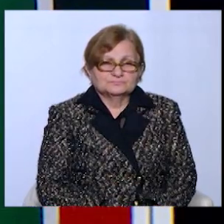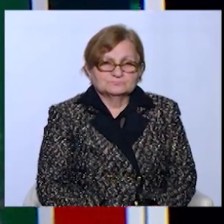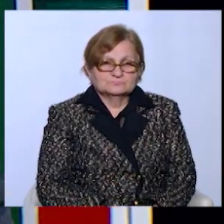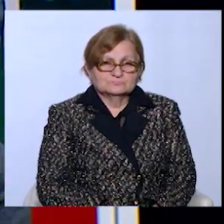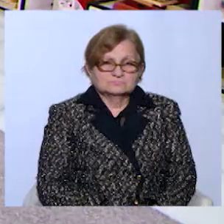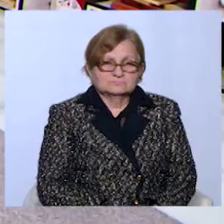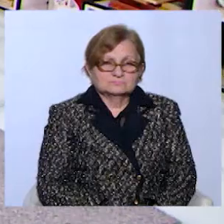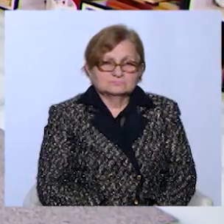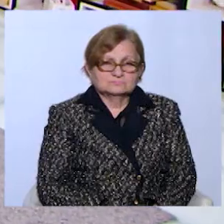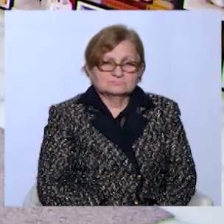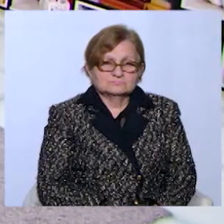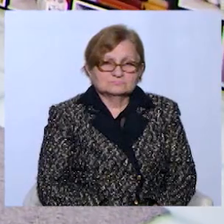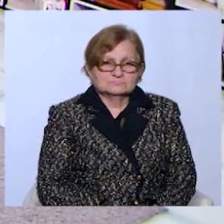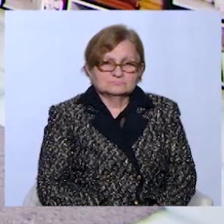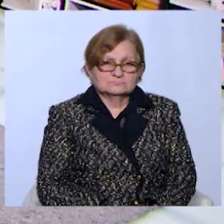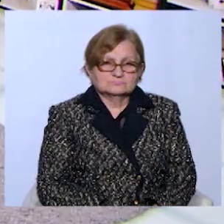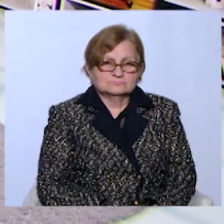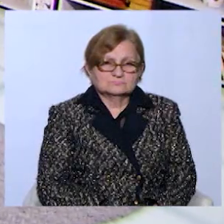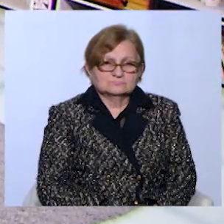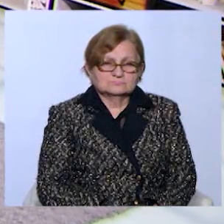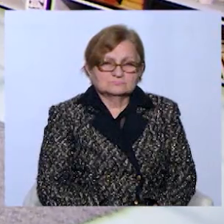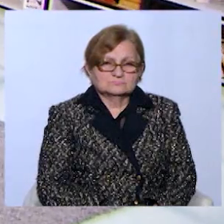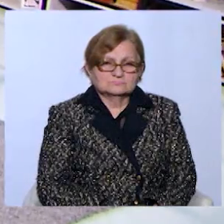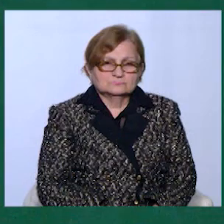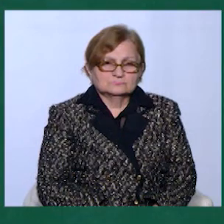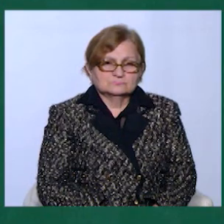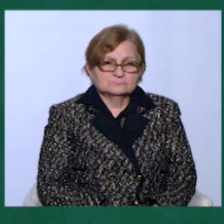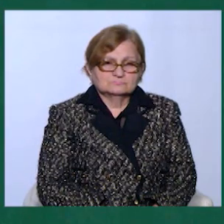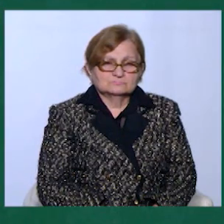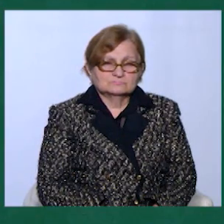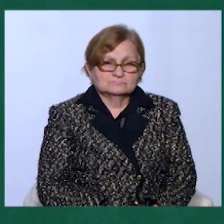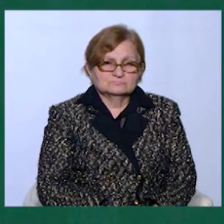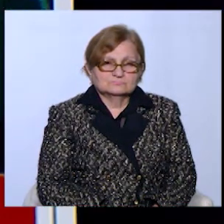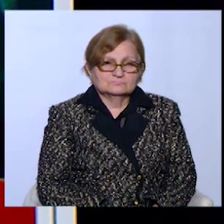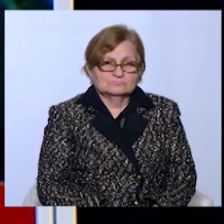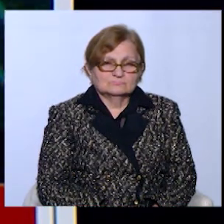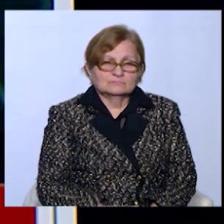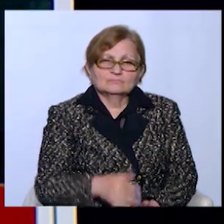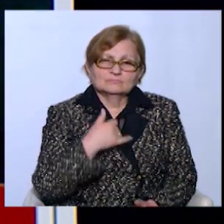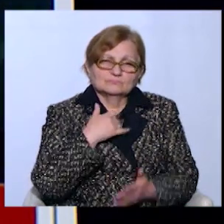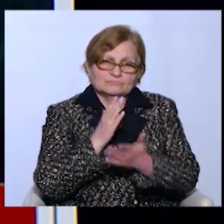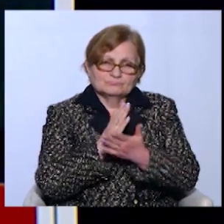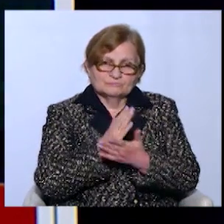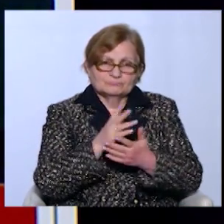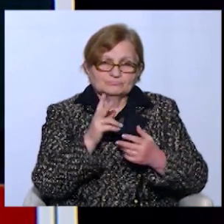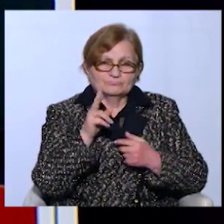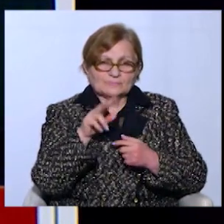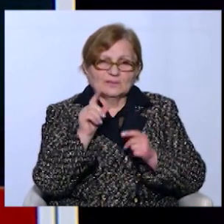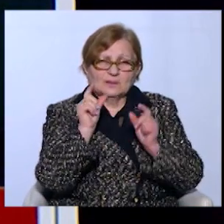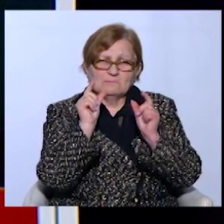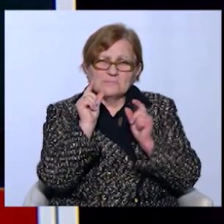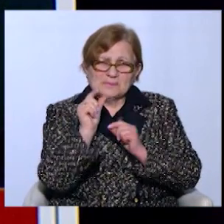ერთმანეთის ტოლია ეს ორი ფიგურა, ორი სამკუთხედი. ჩვენ გვაქვს ასევე ორი